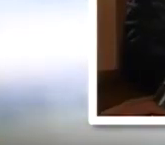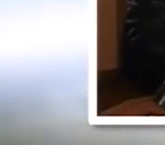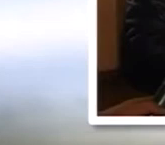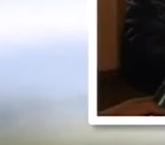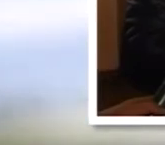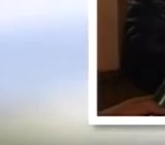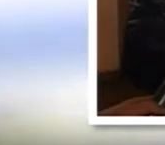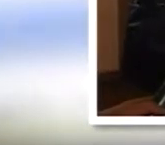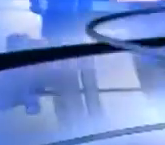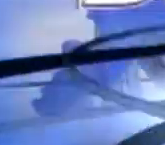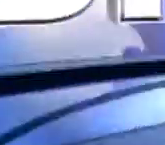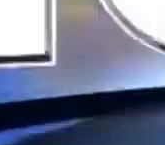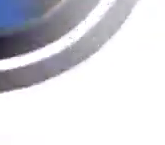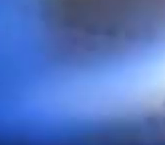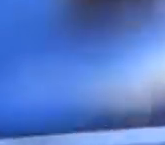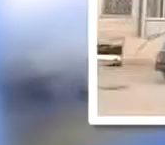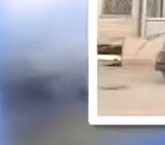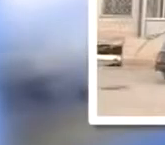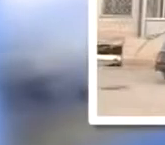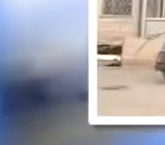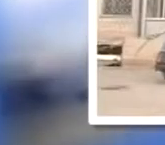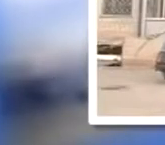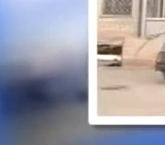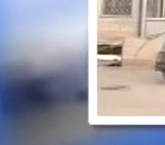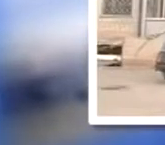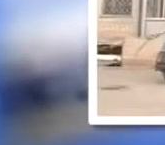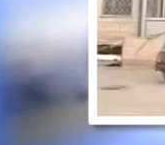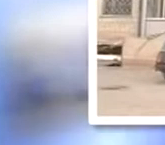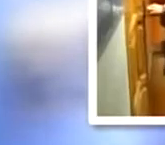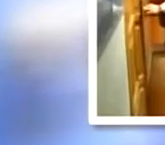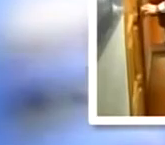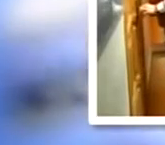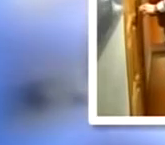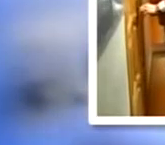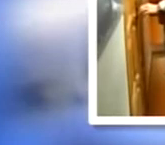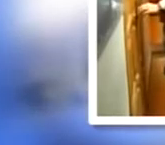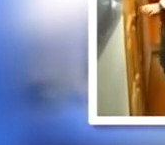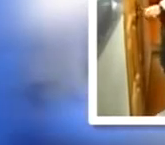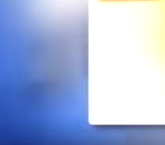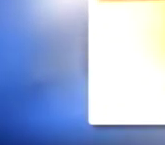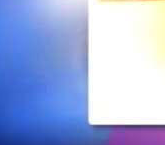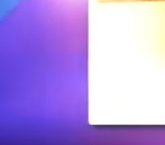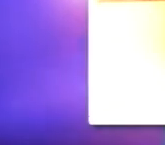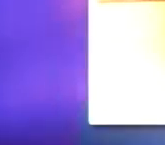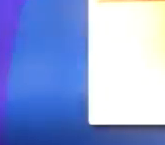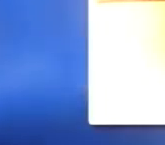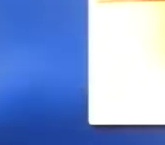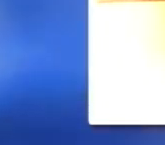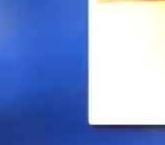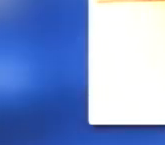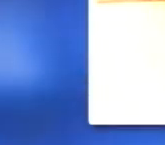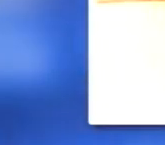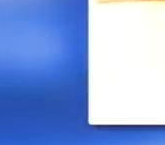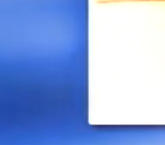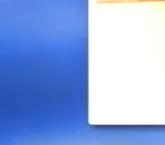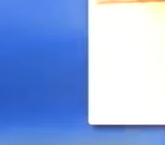та енергозбереження. Громадяни, які за два місяці заборгували за будь-яку послугу ЖКГ 340 гривень і